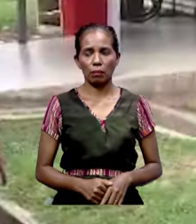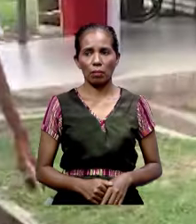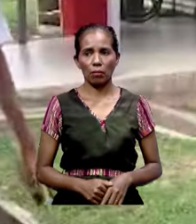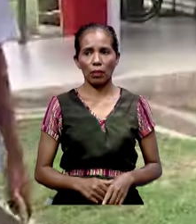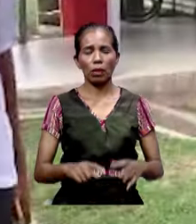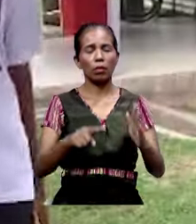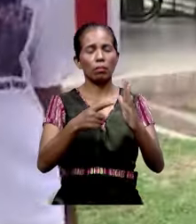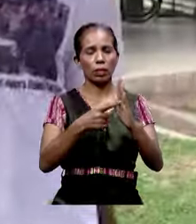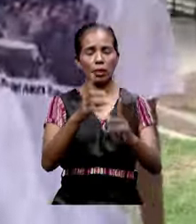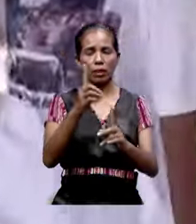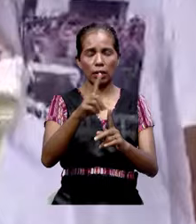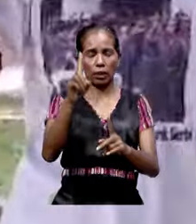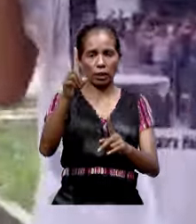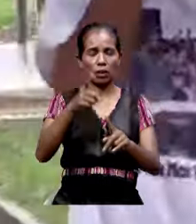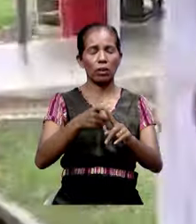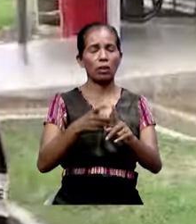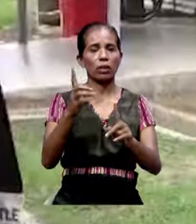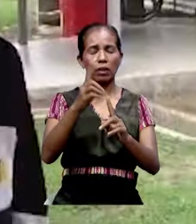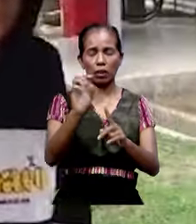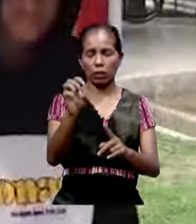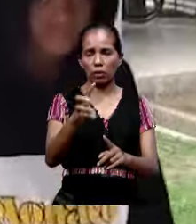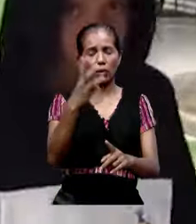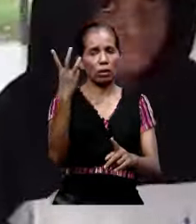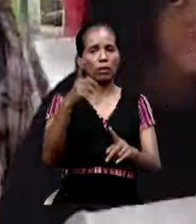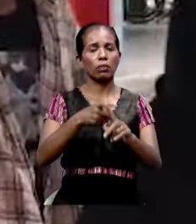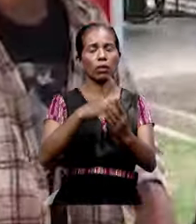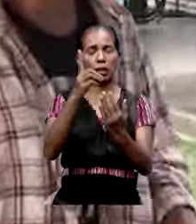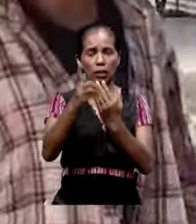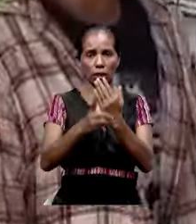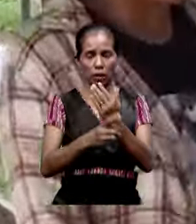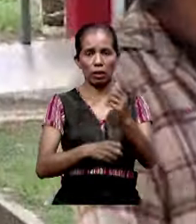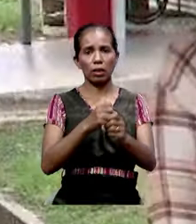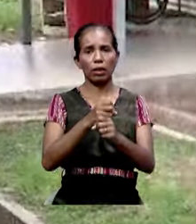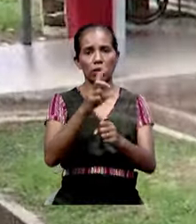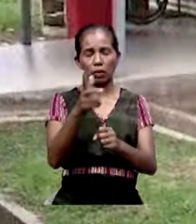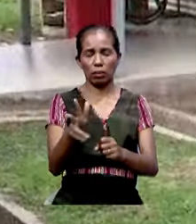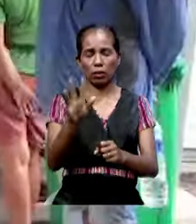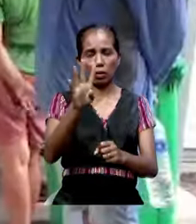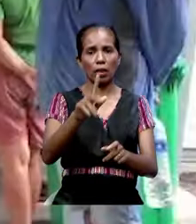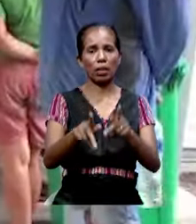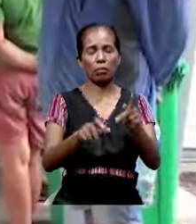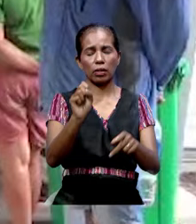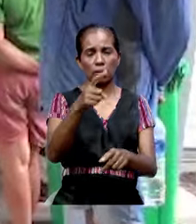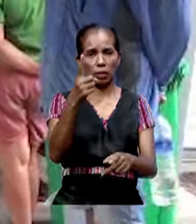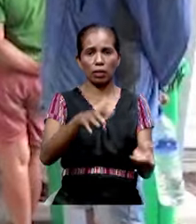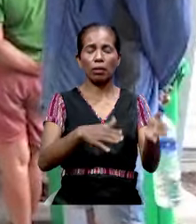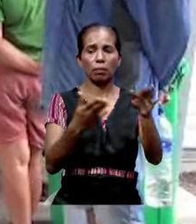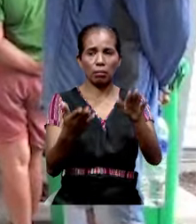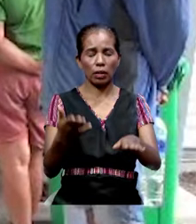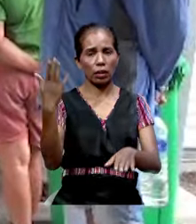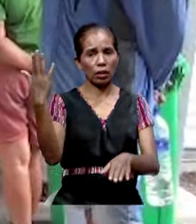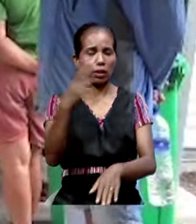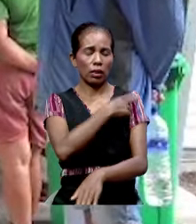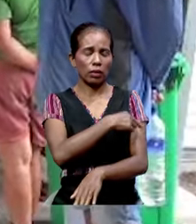Hahuhu si lorong ida tolorong sanulu resinen Fulan Zaneiro tina rihun rua ronulu resin hat, emanaisa nulu resin ida mak mate ia